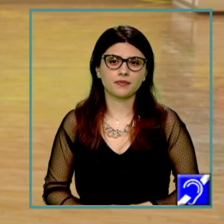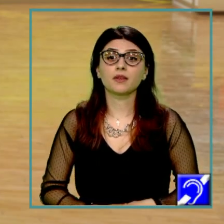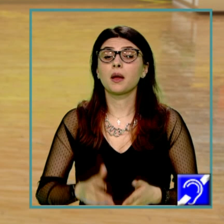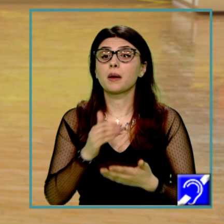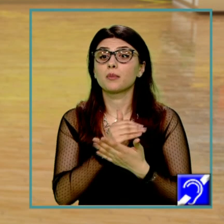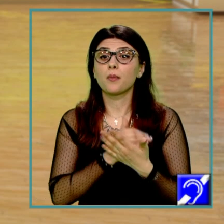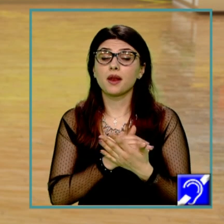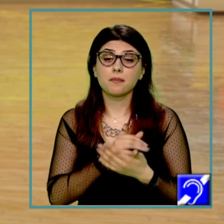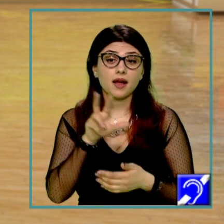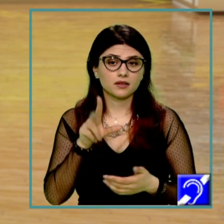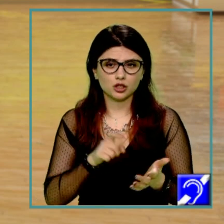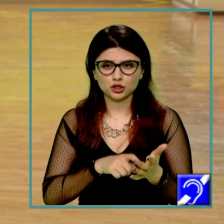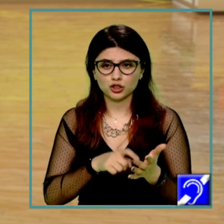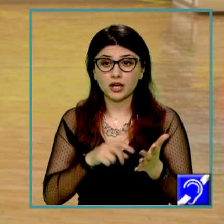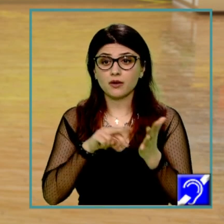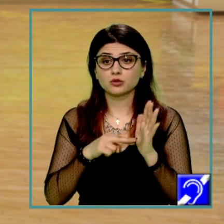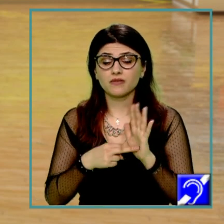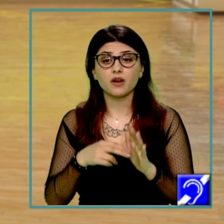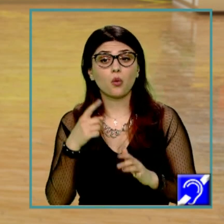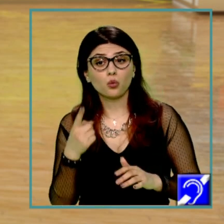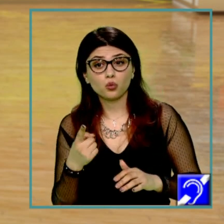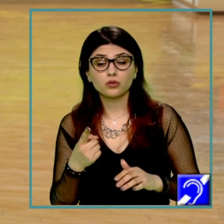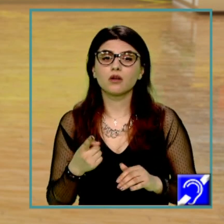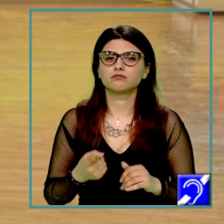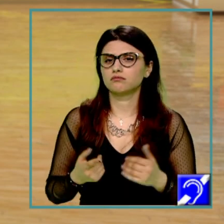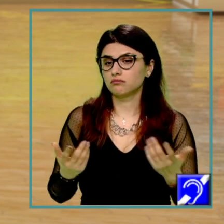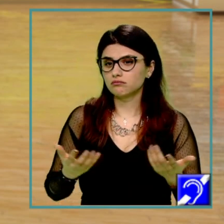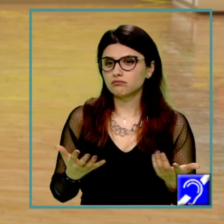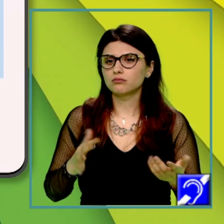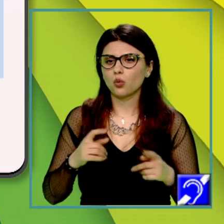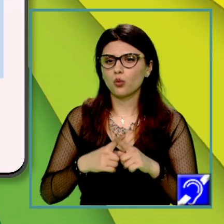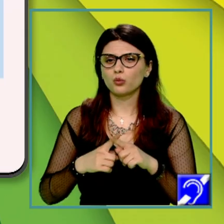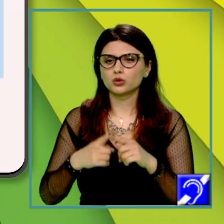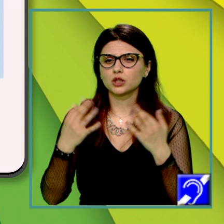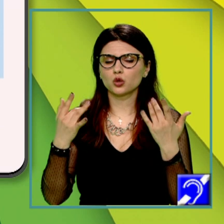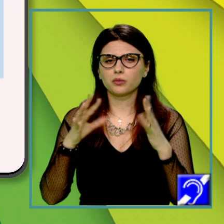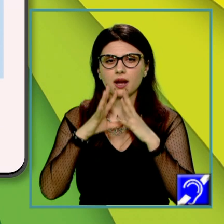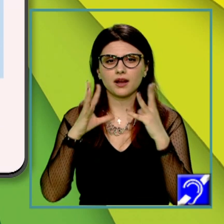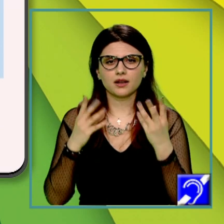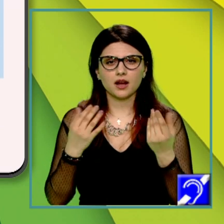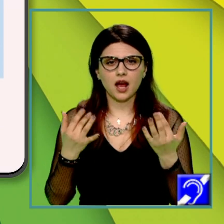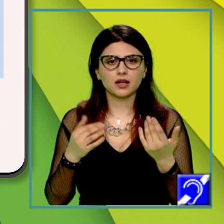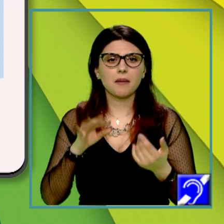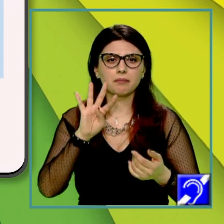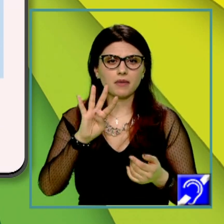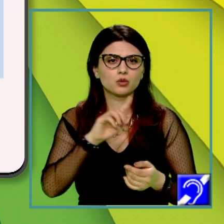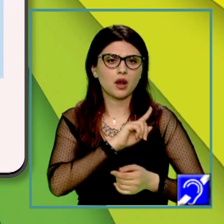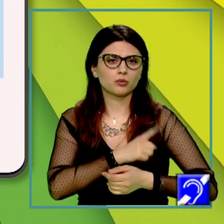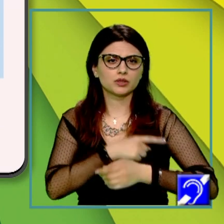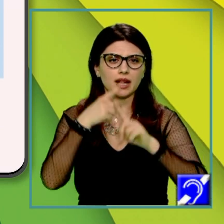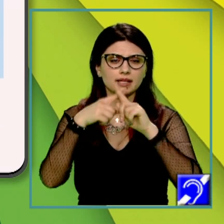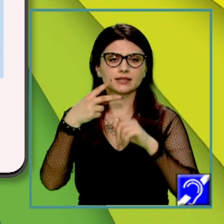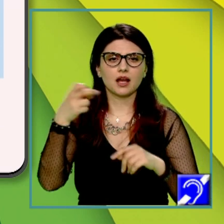se cere rezolvarea unei ecuații exponențiale în mulțimea numerelor reale 4 la puterea x